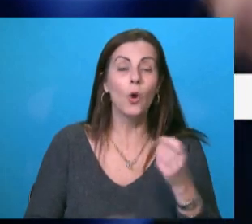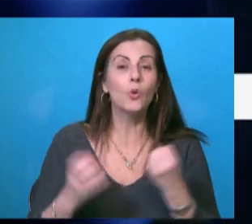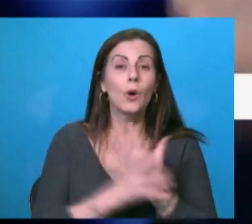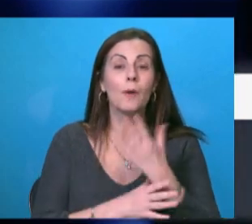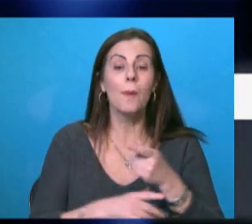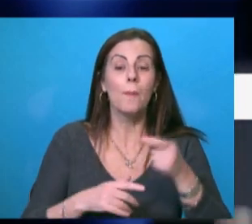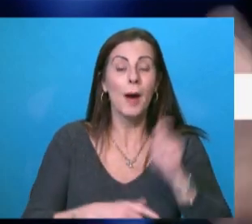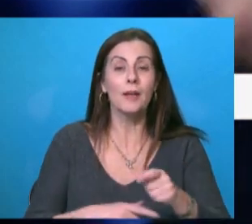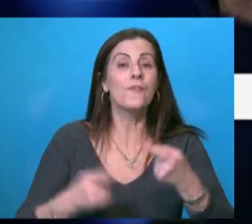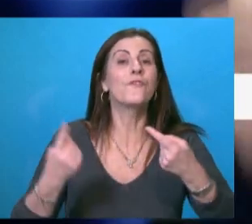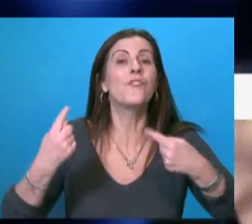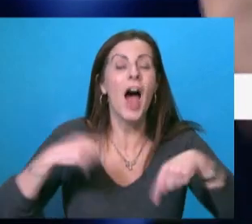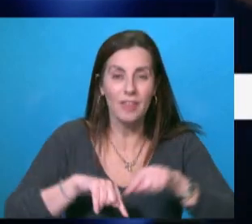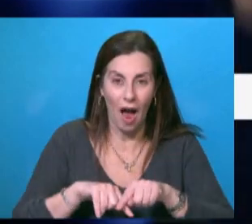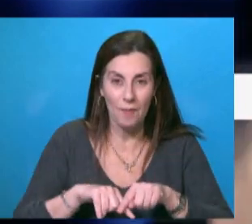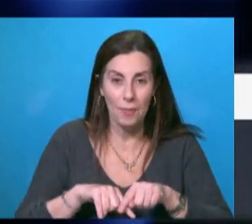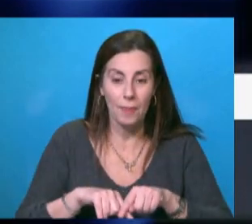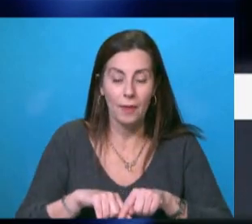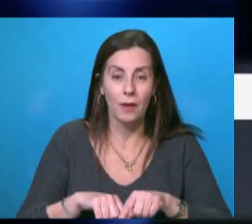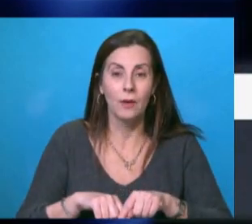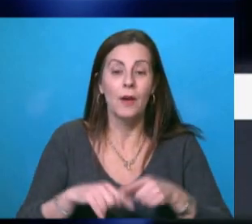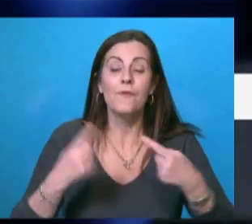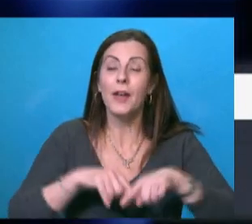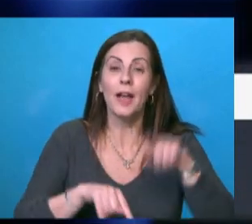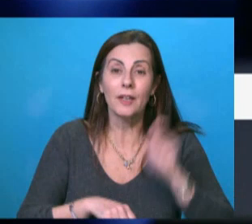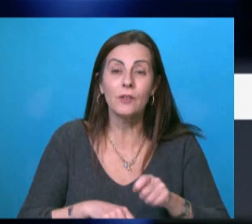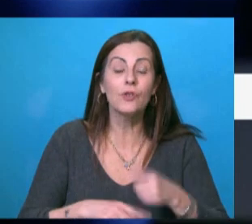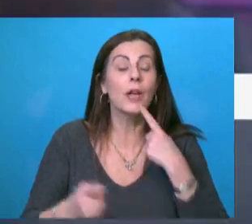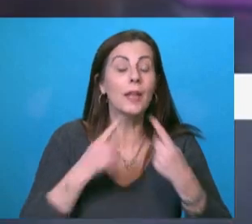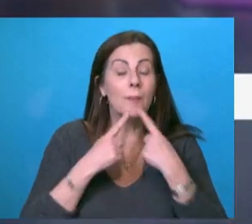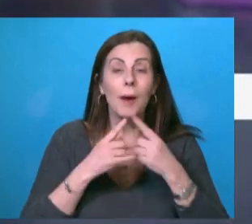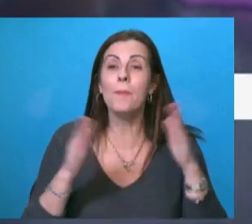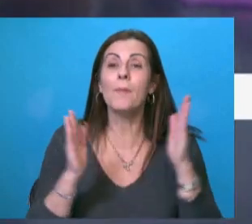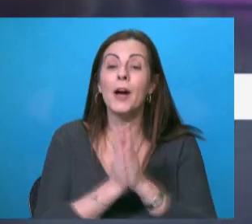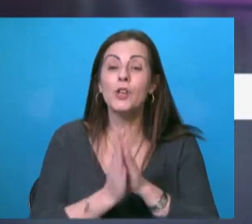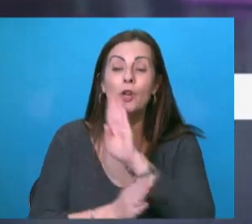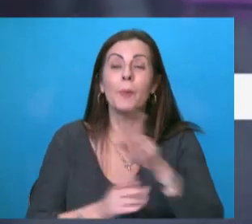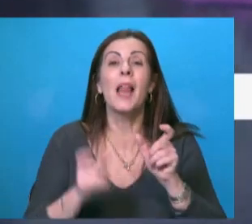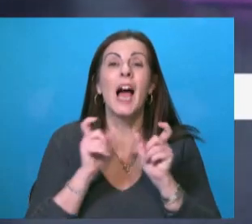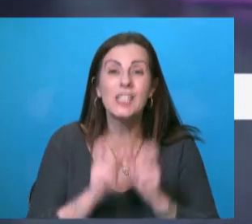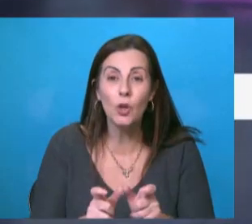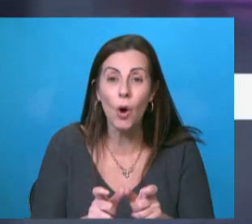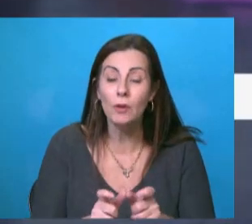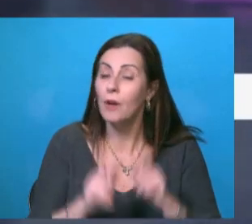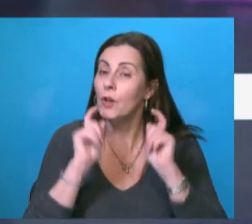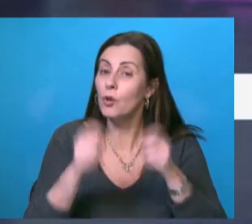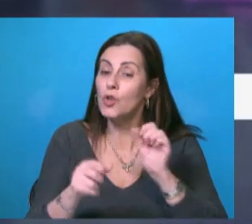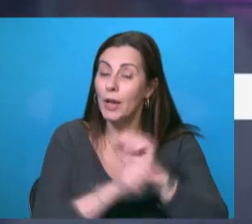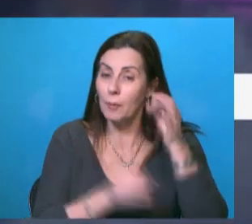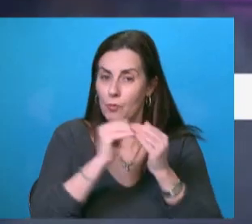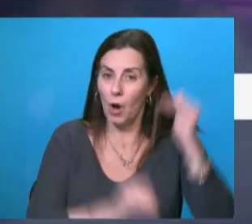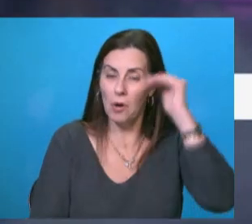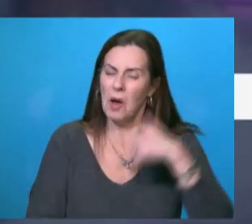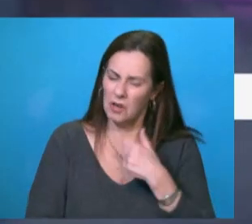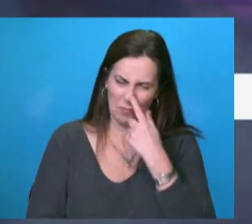בכנסת ועדה קבועה, ועדת הכנסת, שתדון בבקשת החסינות, ותוגש עתירה לבגץ, אני מעריך